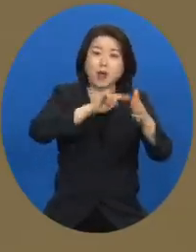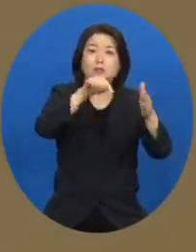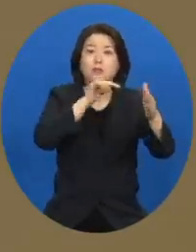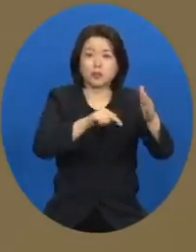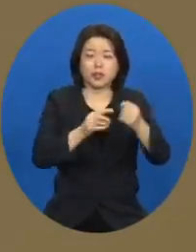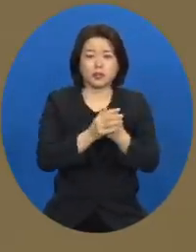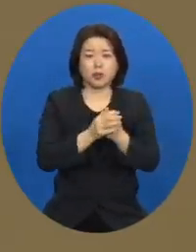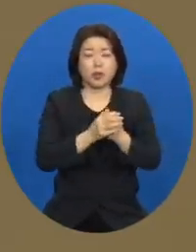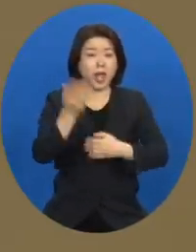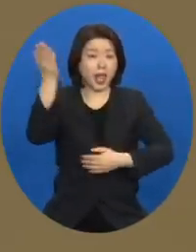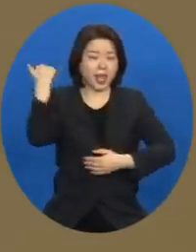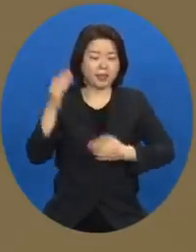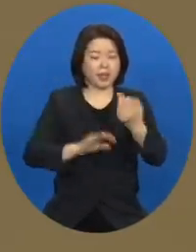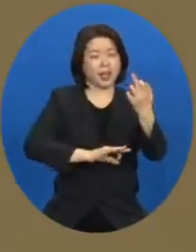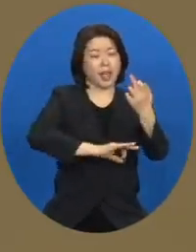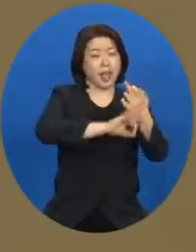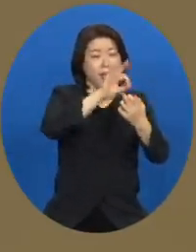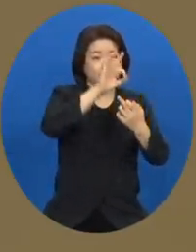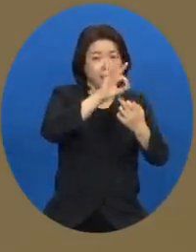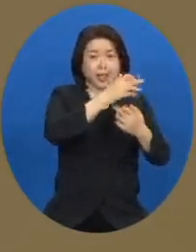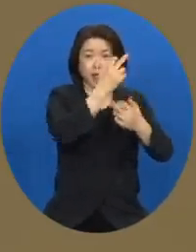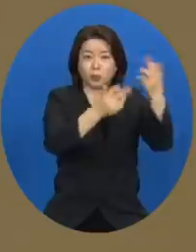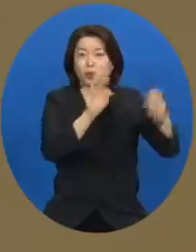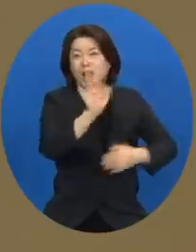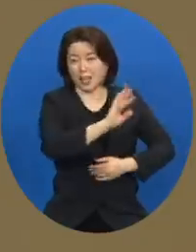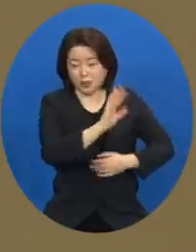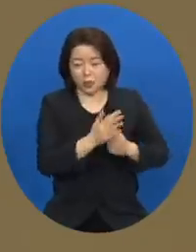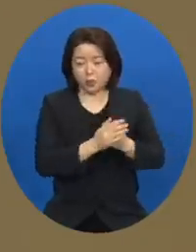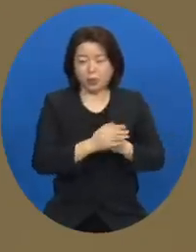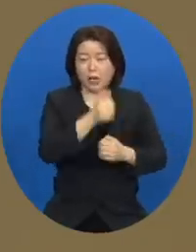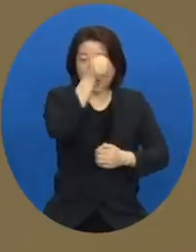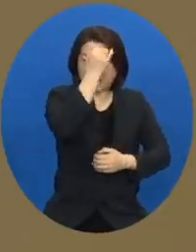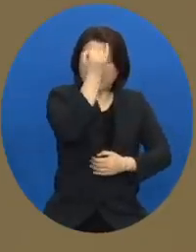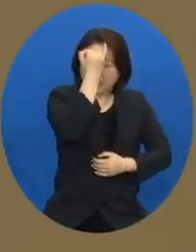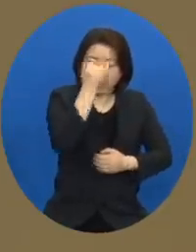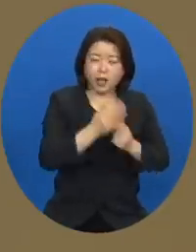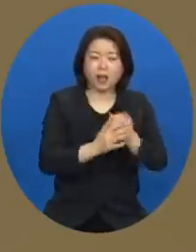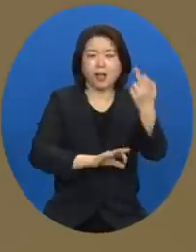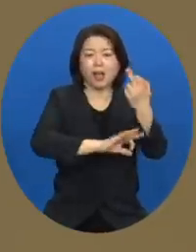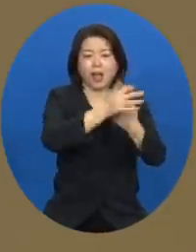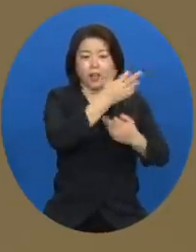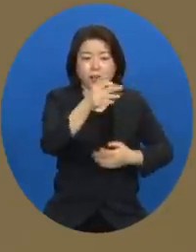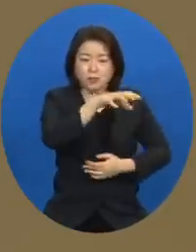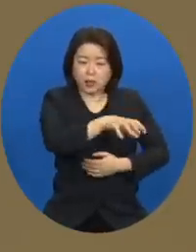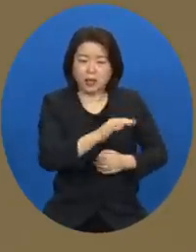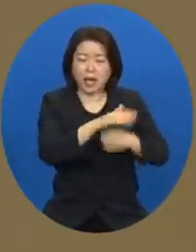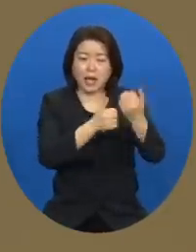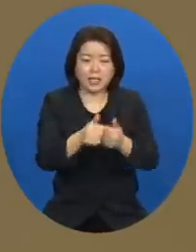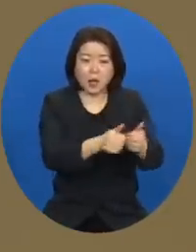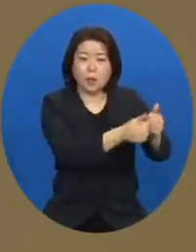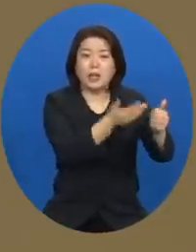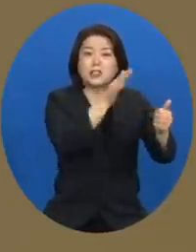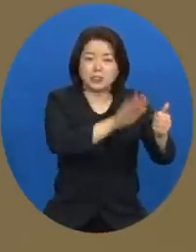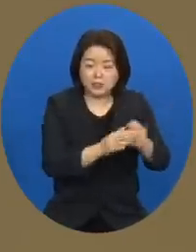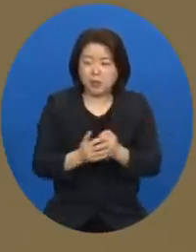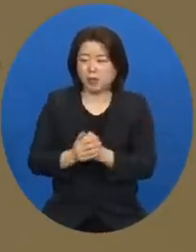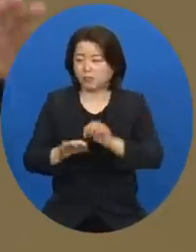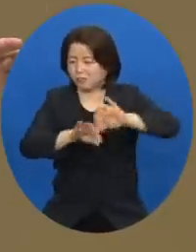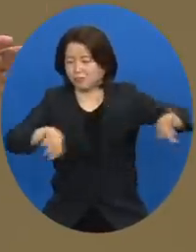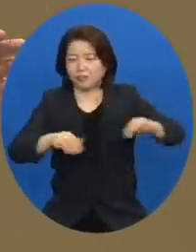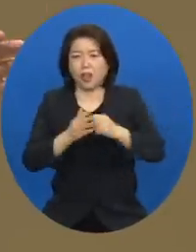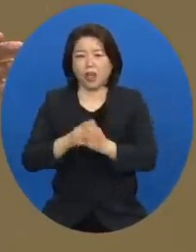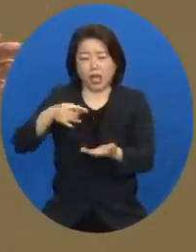에덴 동산이 아니었고요, 아담과 하와는 에덴 동산에서 하나님과 거닐었지만 에녹은 세상이